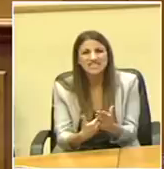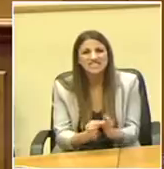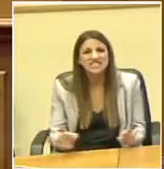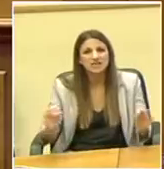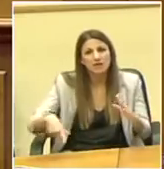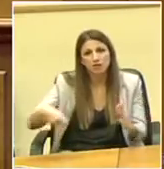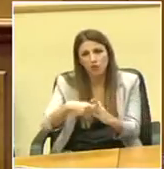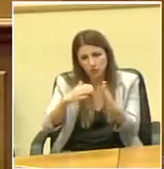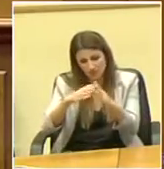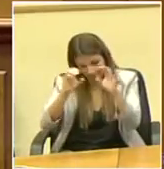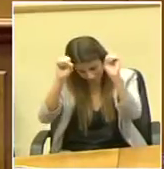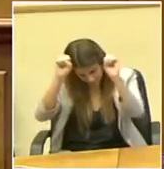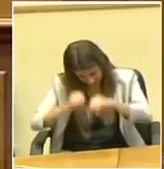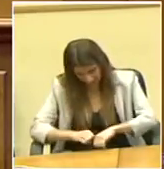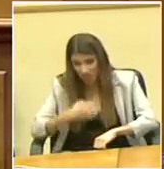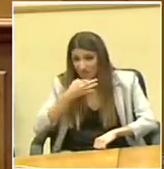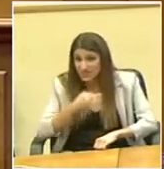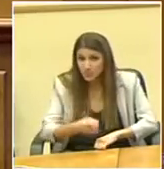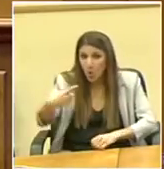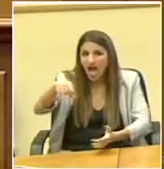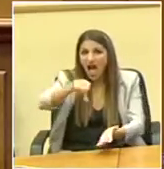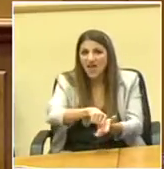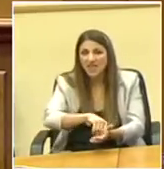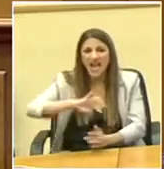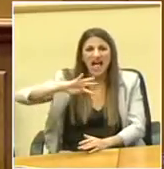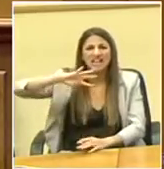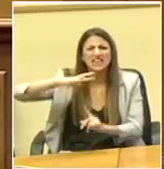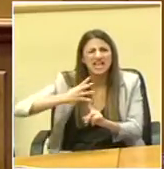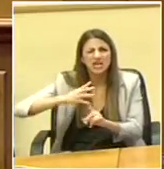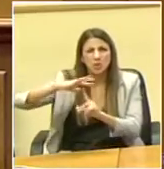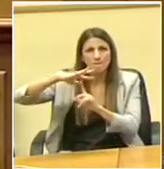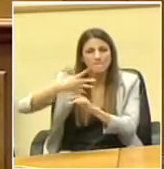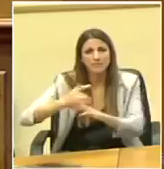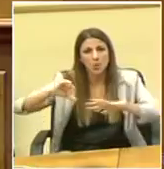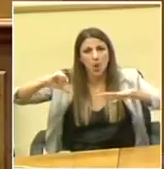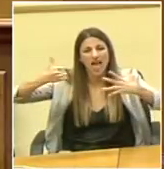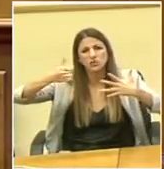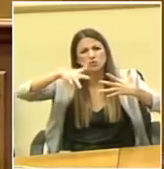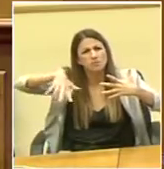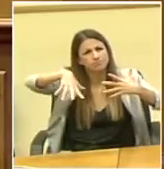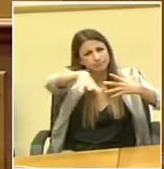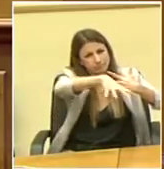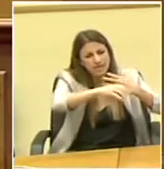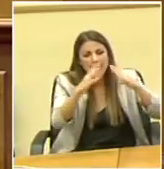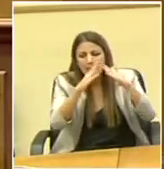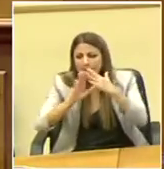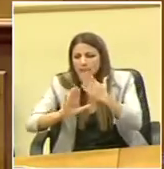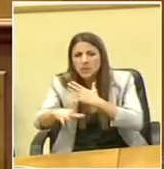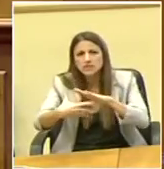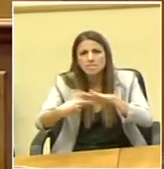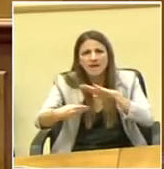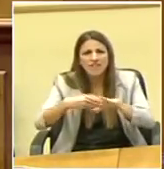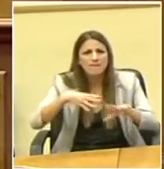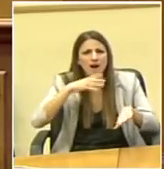ισχύει το παρακάτω. Στην Αθήνα, στο 4ο, στο 5ο και στο 6ο διαμέρισμα, με γειτονιές όπως